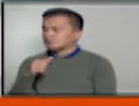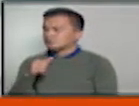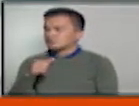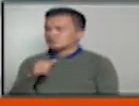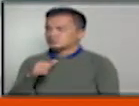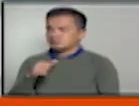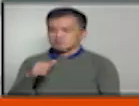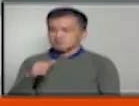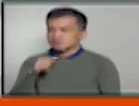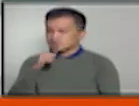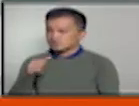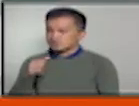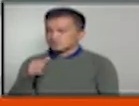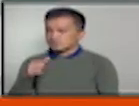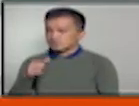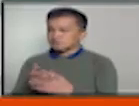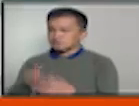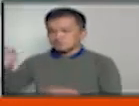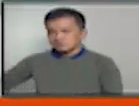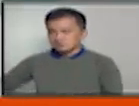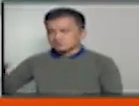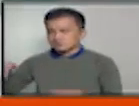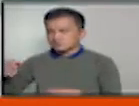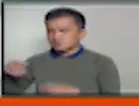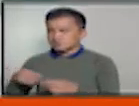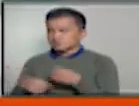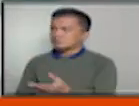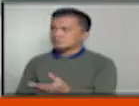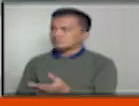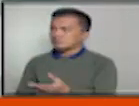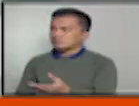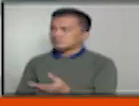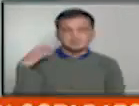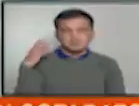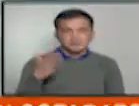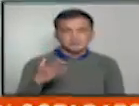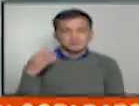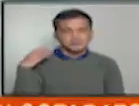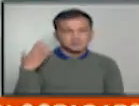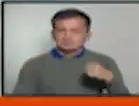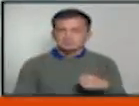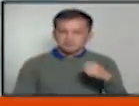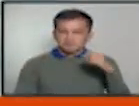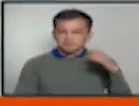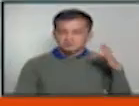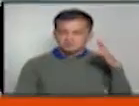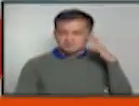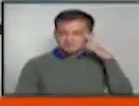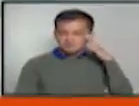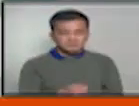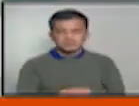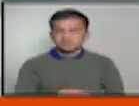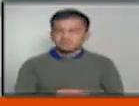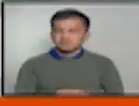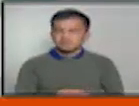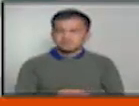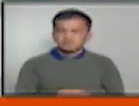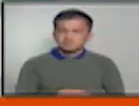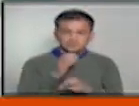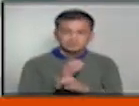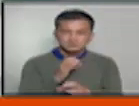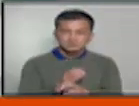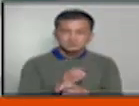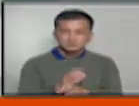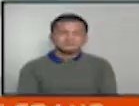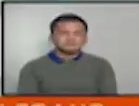Raffy, pinapara ko lang po para ibigay ko po yung panig ko. Chairman Bong, opa, so pagkatapos po, pukpukin po yung